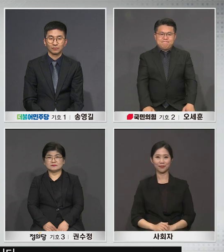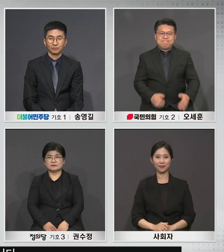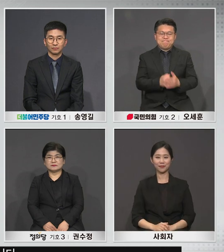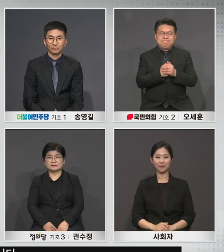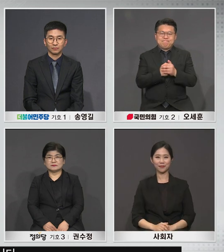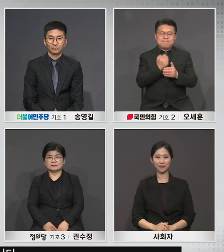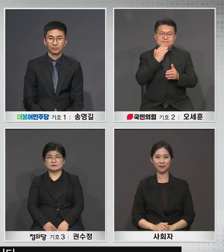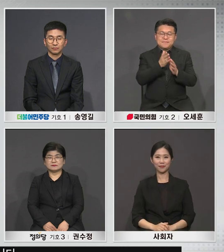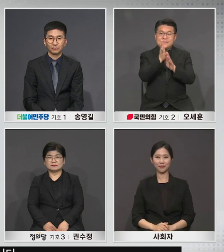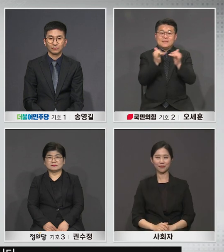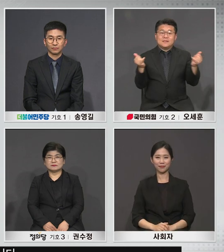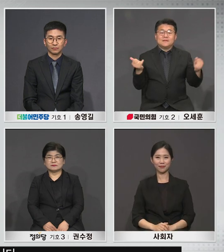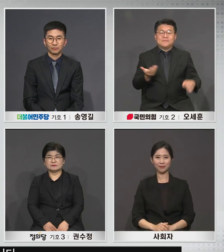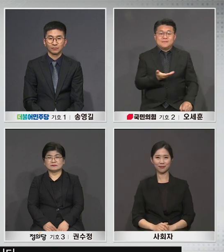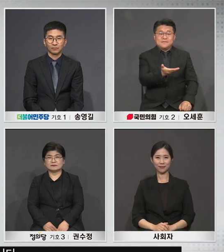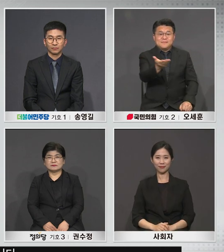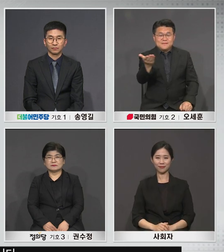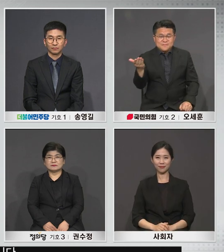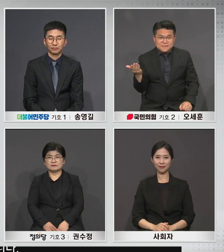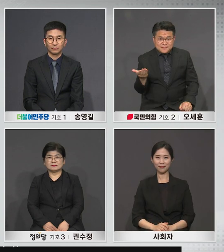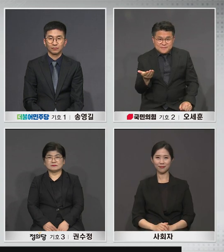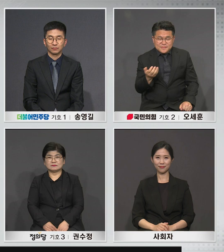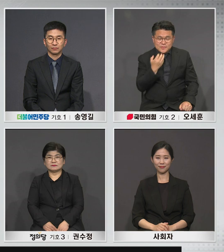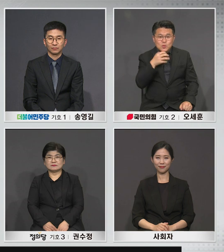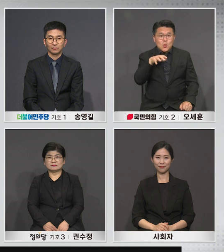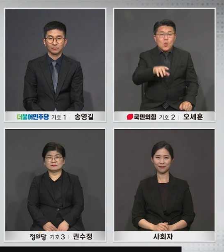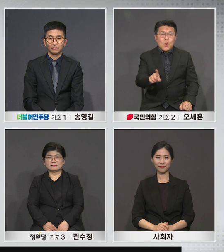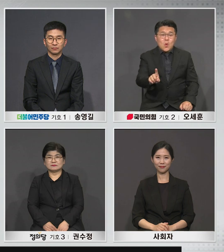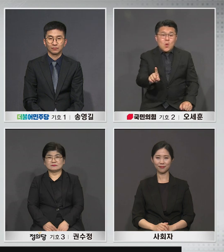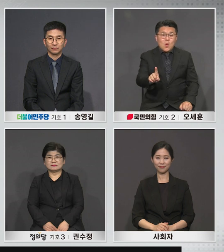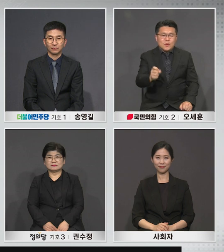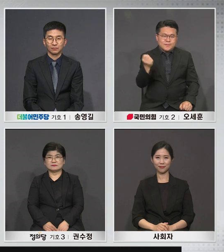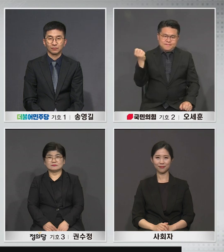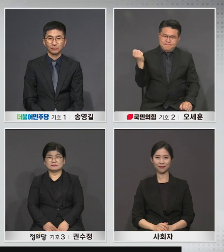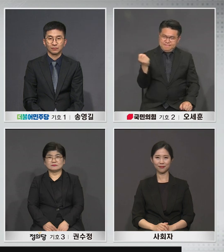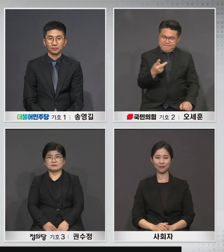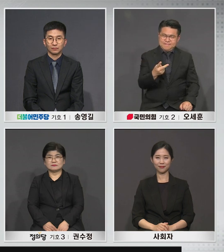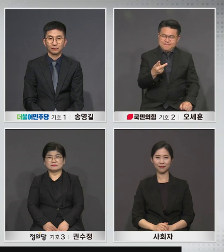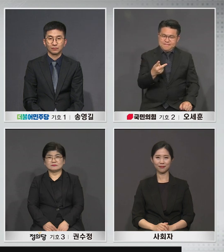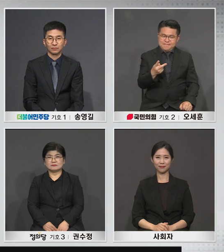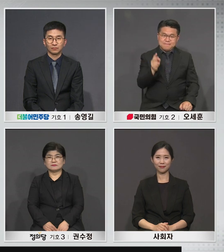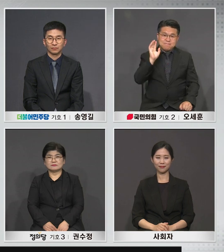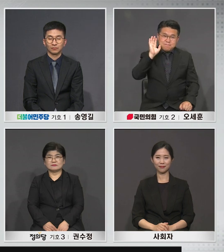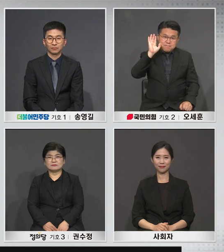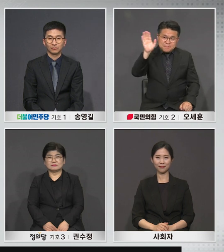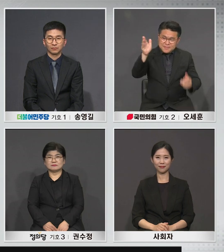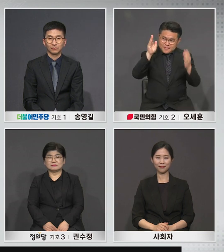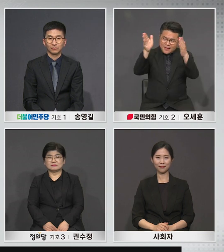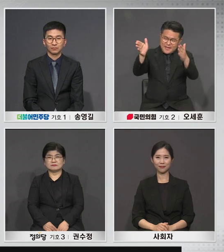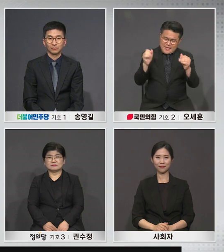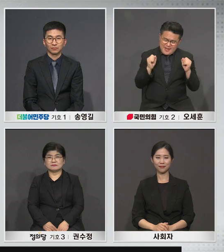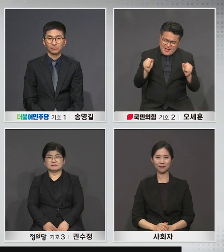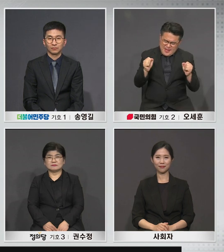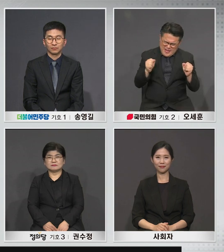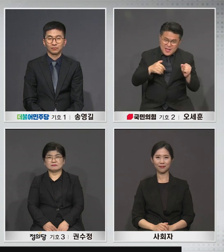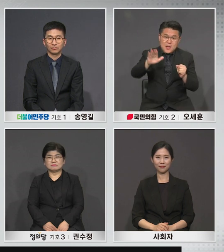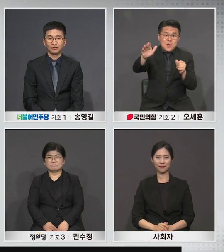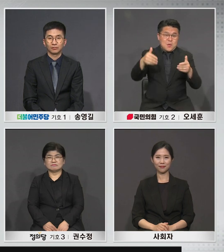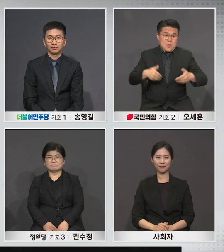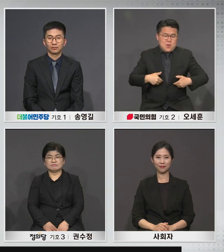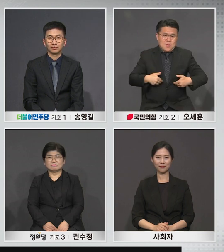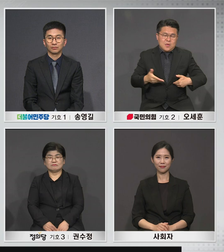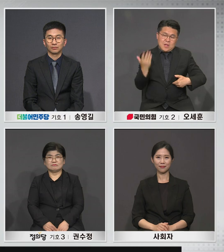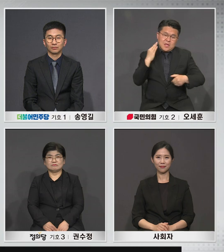서울시민 여러분, 서울시는 이제 다시 미래를 향해서 뛰어야 합니다. 지난